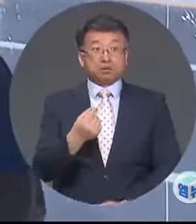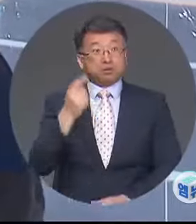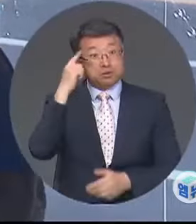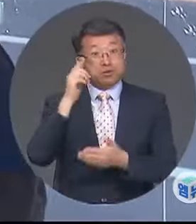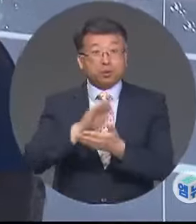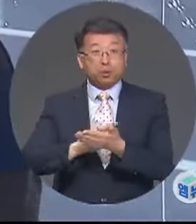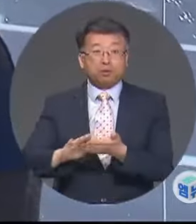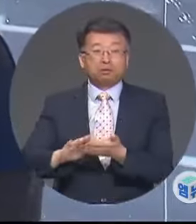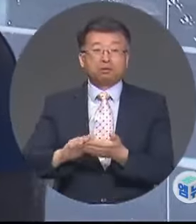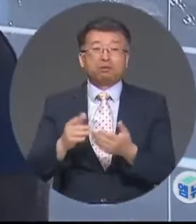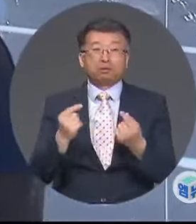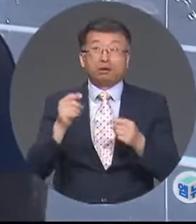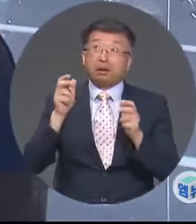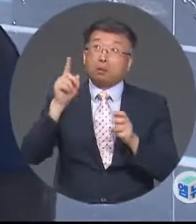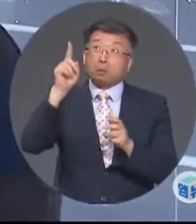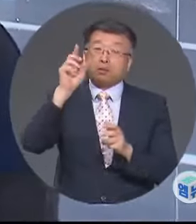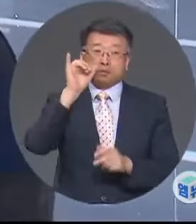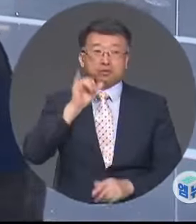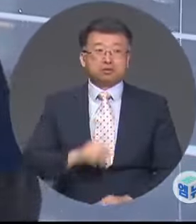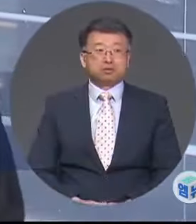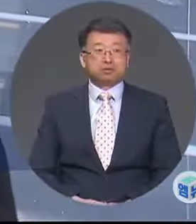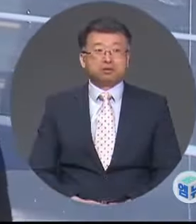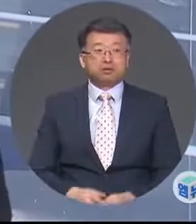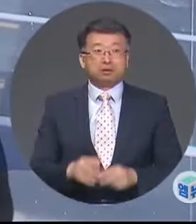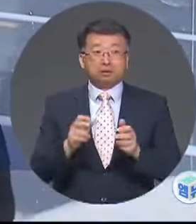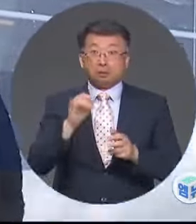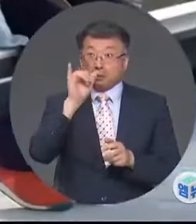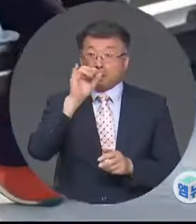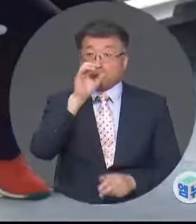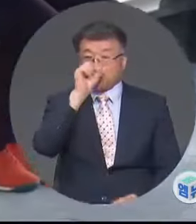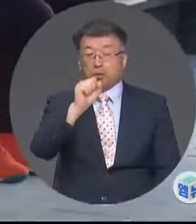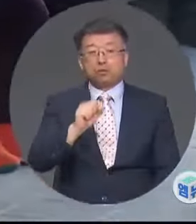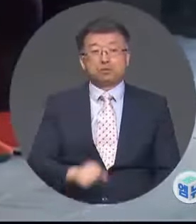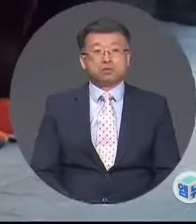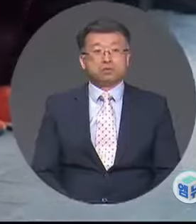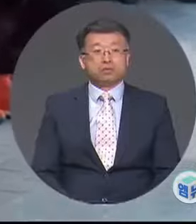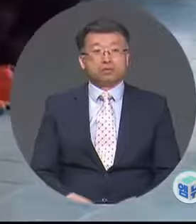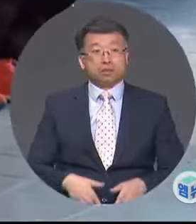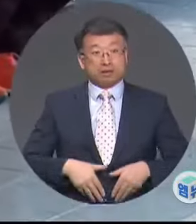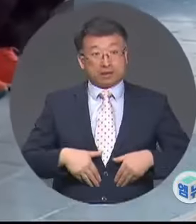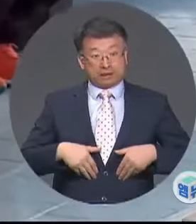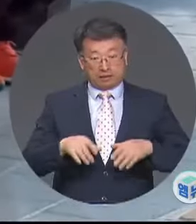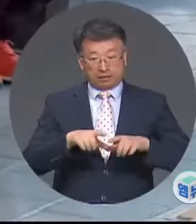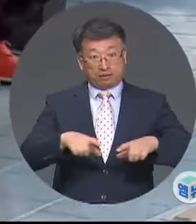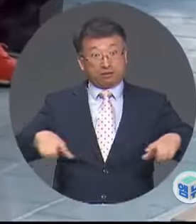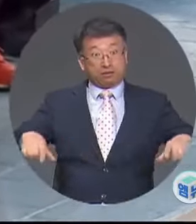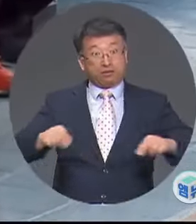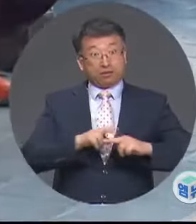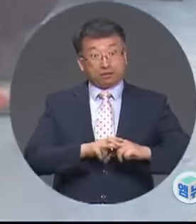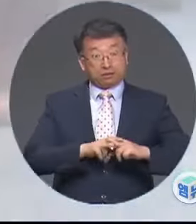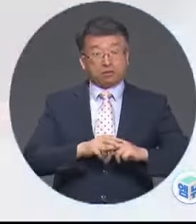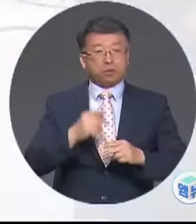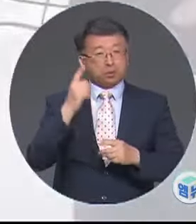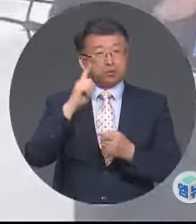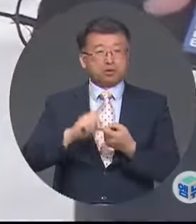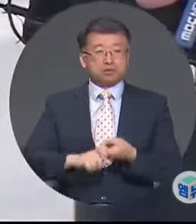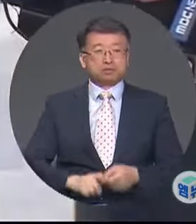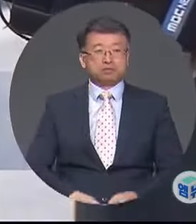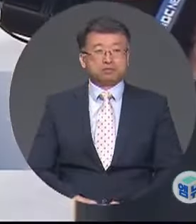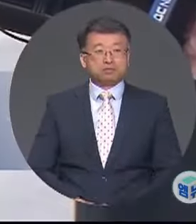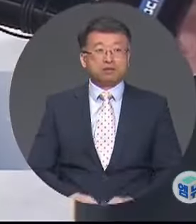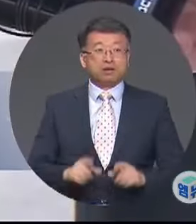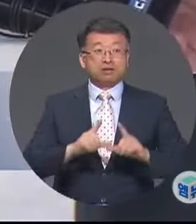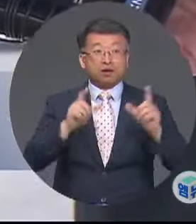같고 뭐좀 시원할 것 같고 에어컨도 있어가지고 그런 부분은 괜찮은 것 같아요. 냉온 의자도 관심이 큽니다.